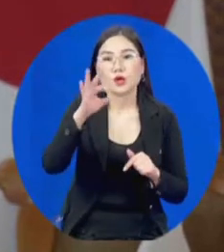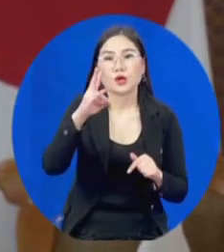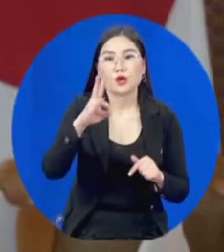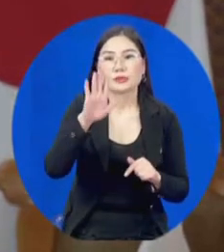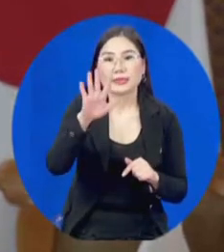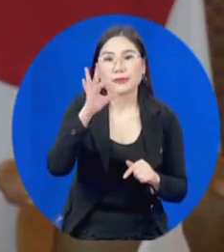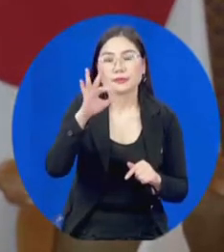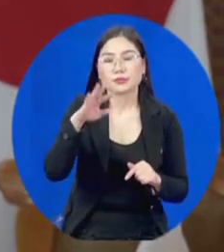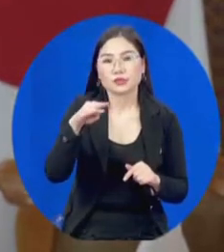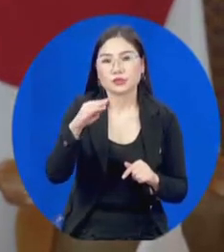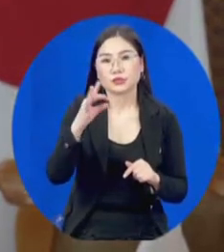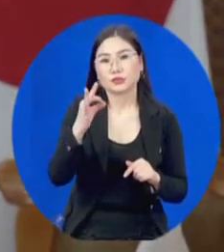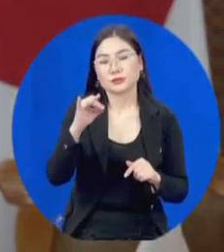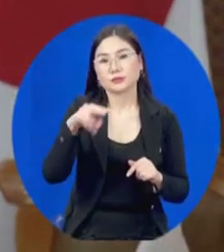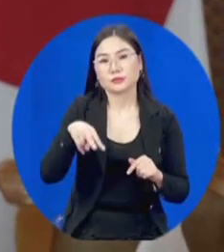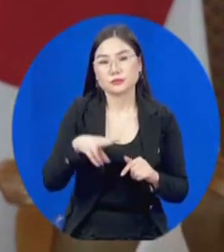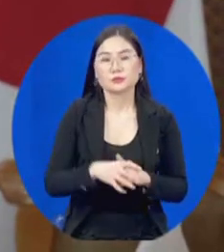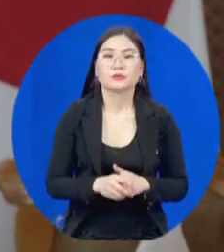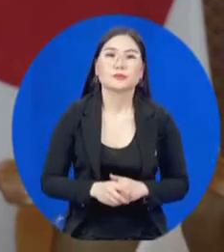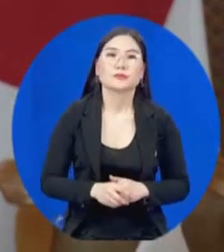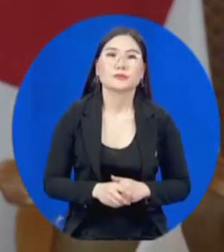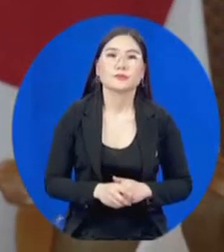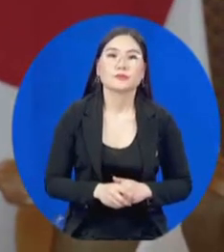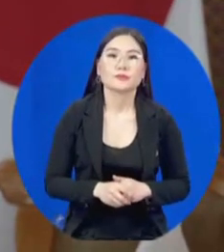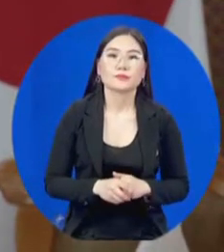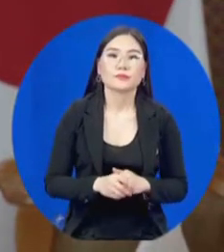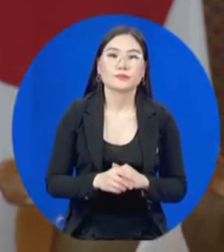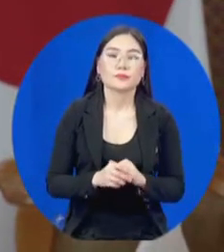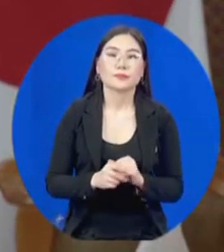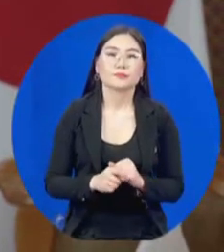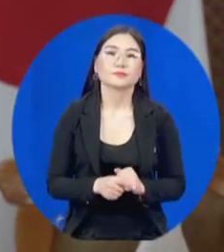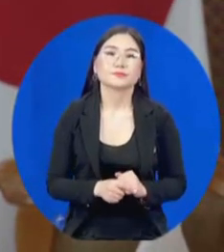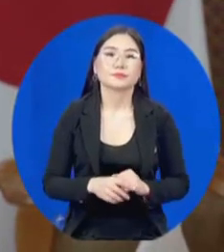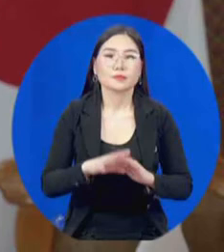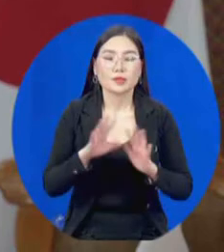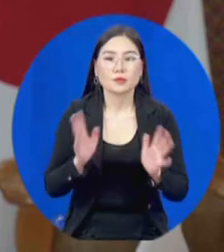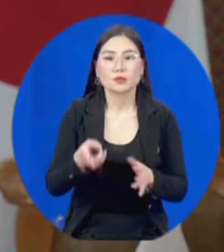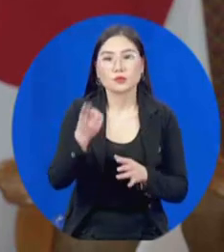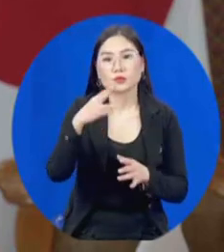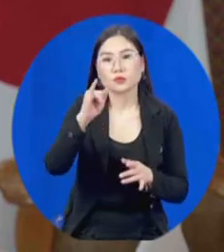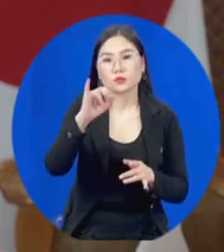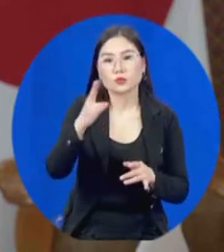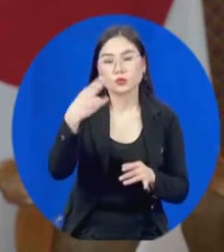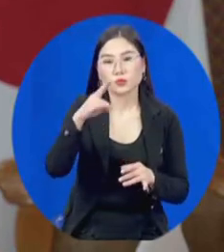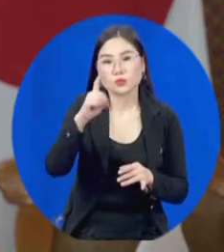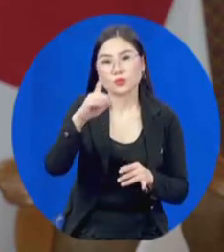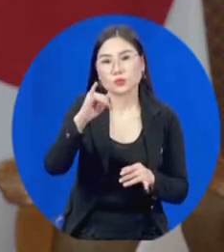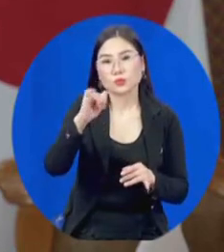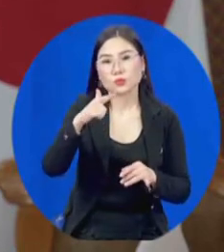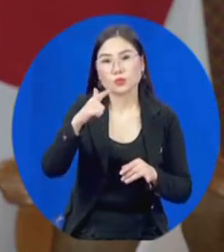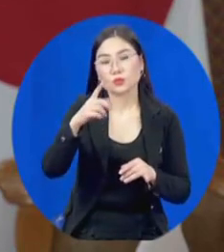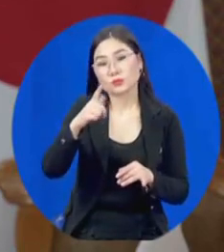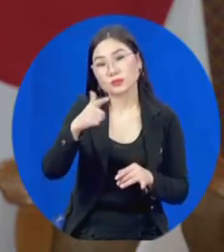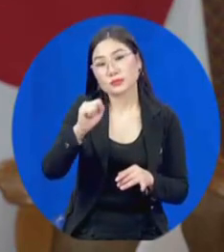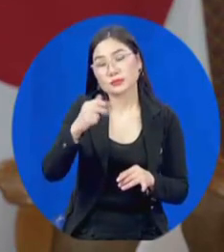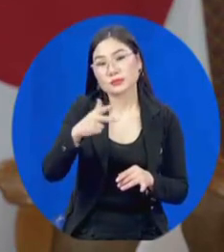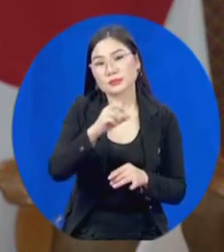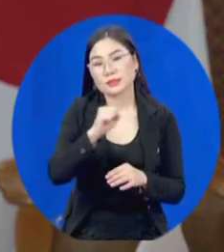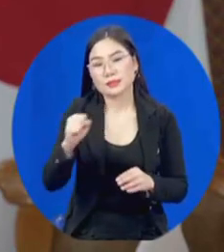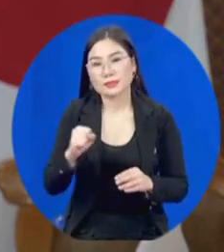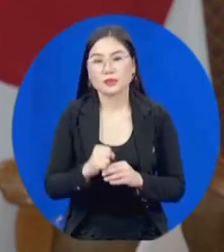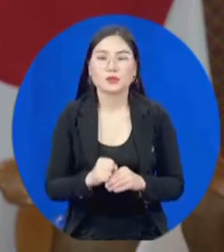нэгэн чухал одоо үйл явдал тохиох үеэр дунд хугацааны хөтөлбөрөө зарлая. Энэ дунд хугацааны хөтөлбөрийн агуулга бол хоёр